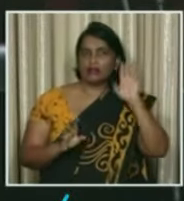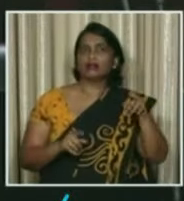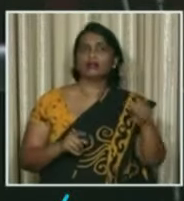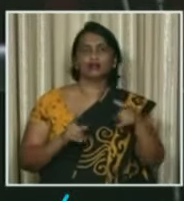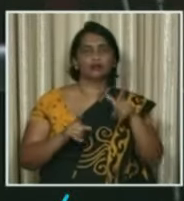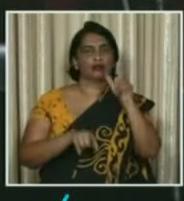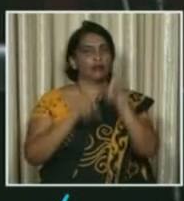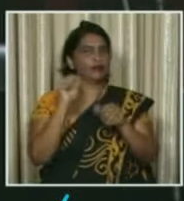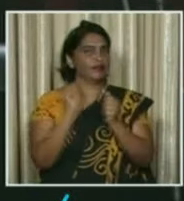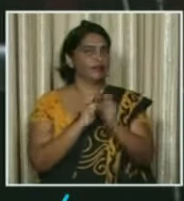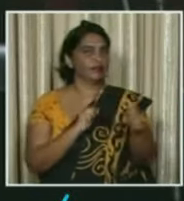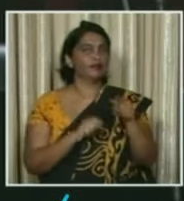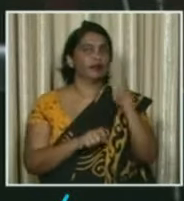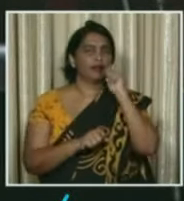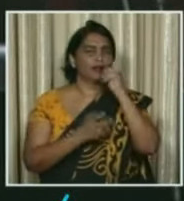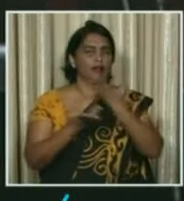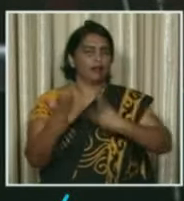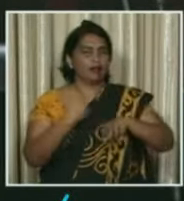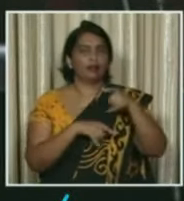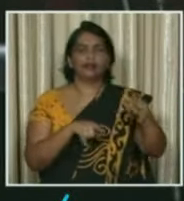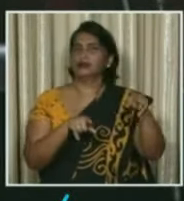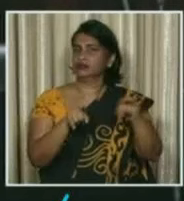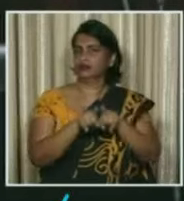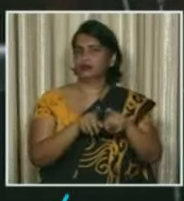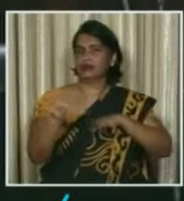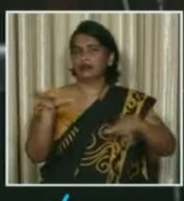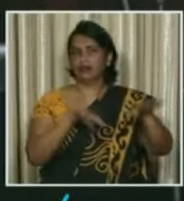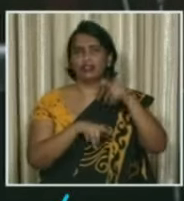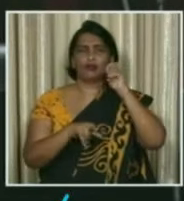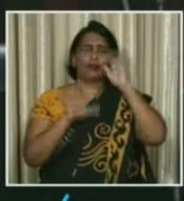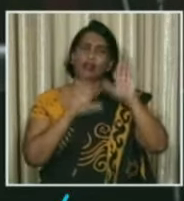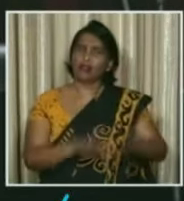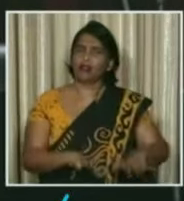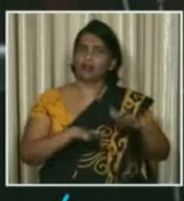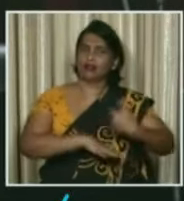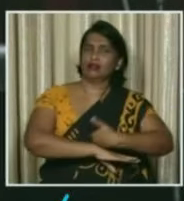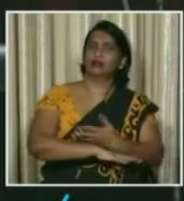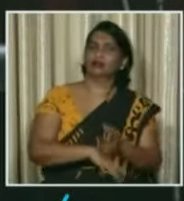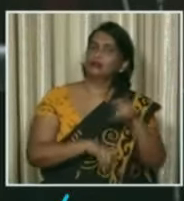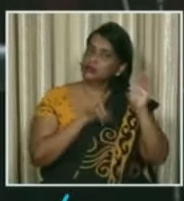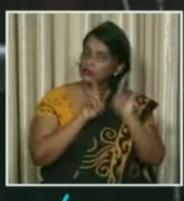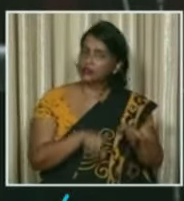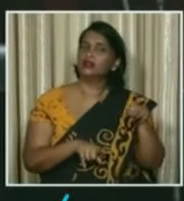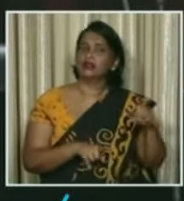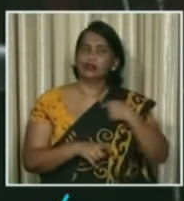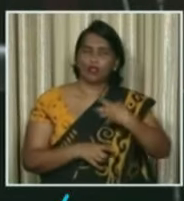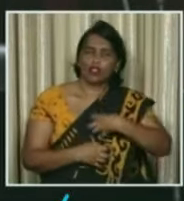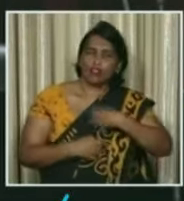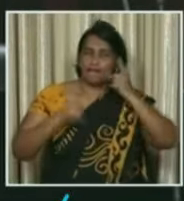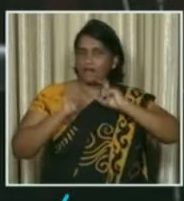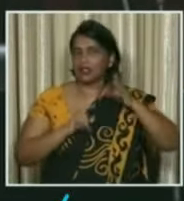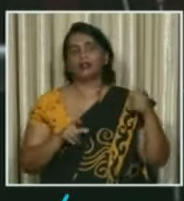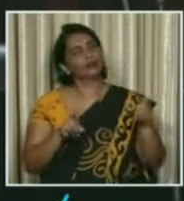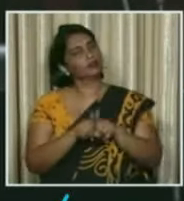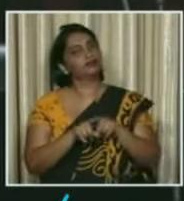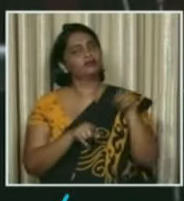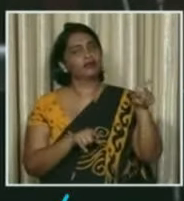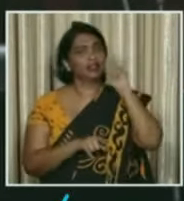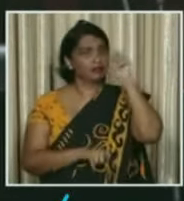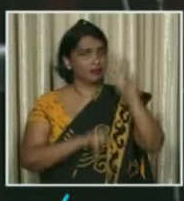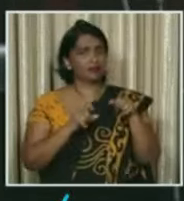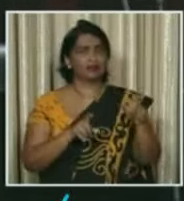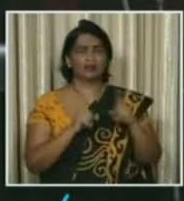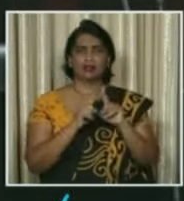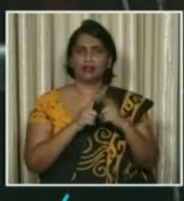මේක කරනවා කියලා අර මිනිස්සු රස්තියාදු කරන එකෙන් වෙන්නේ ඒ මිනිස්සු රස්තියාදු වෙනවා. ඒ වගේම අනිත් පැත්තෙන් මේ මිනිස්සු දුක් විඳිනවා. අනිත් අතෙන් මේ මිනිස්සුන්